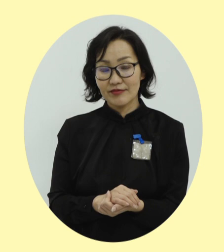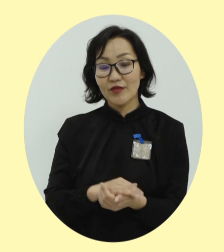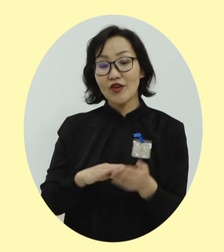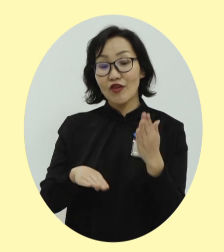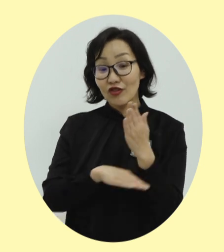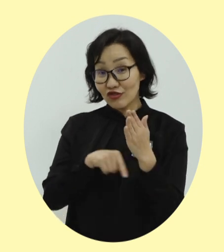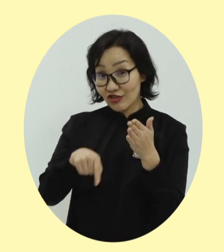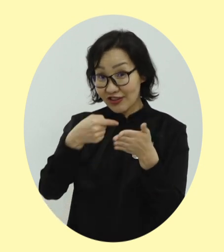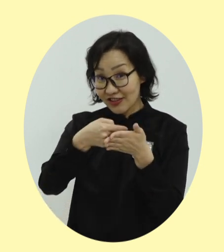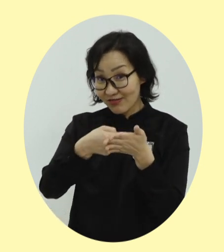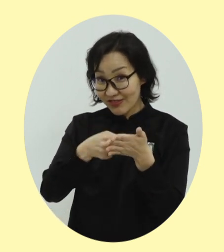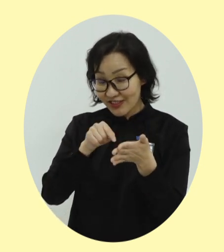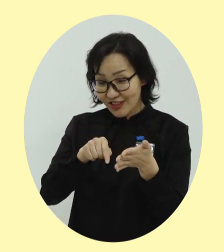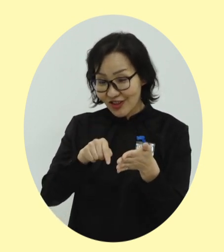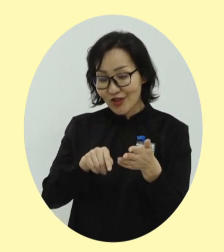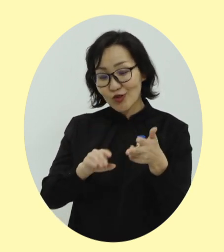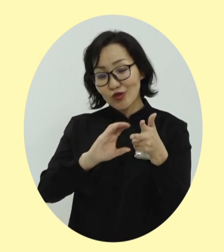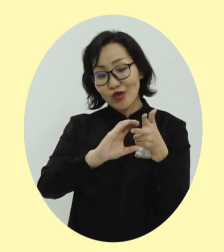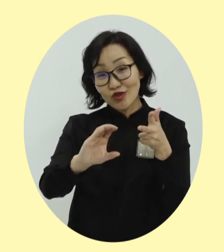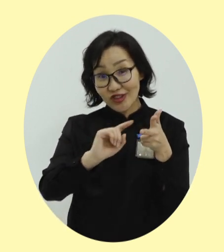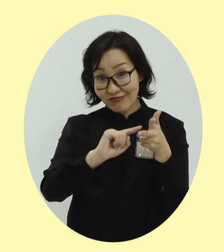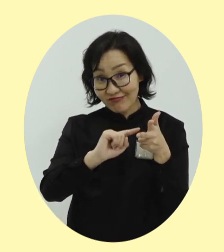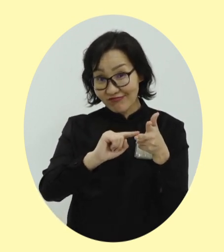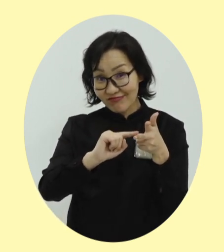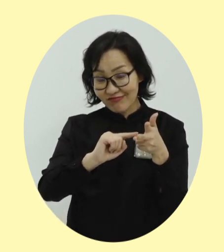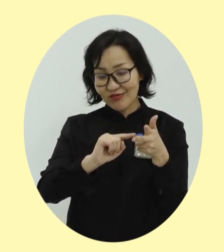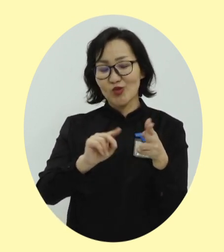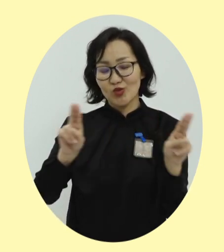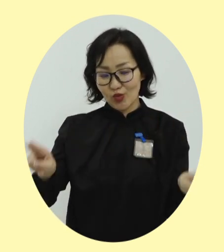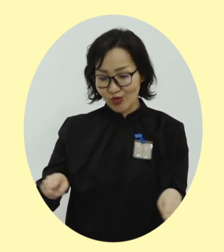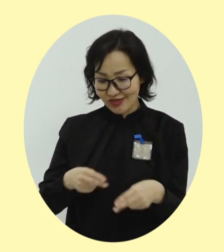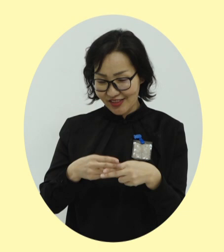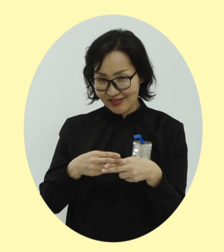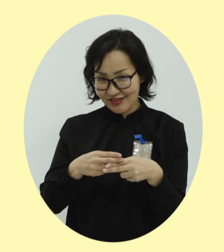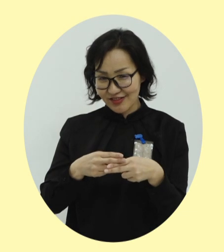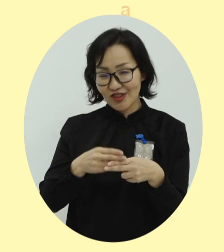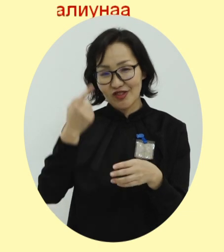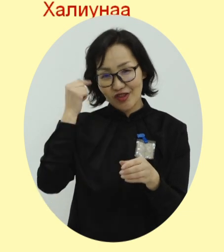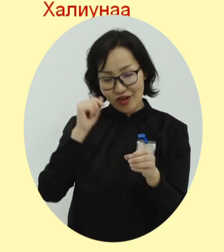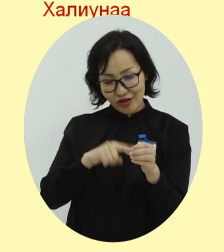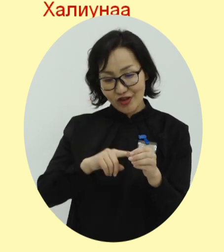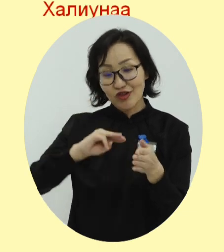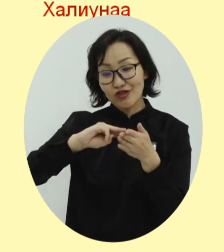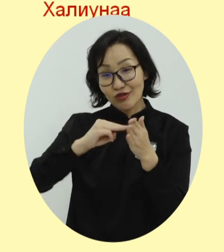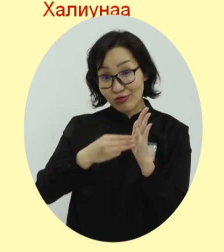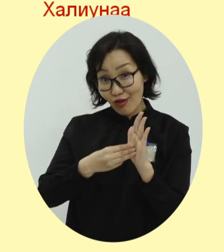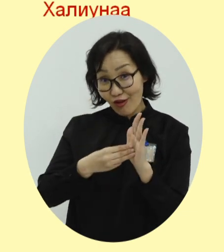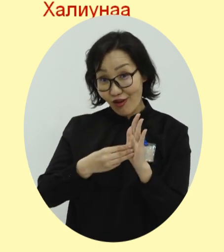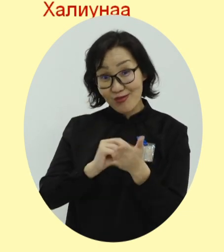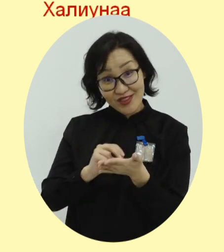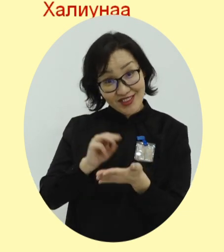За өдрийн тэмдэглэлийн төгсгөл хэсэгт юу бичдэг вүлээ? Дүгнэлт, зориг, төлөвлөгөө бичнэ